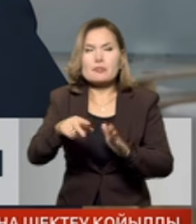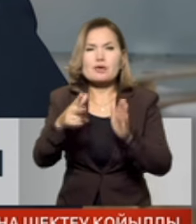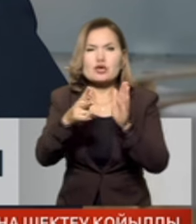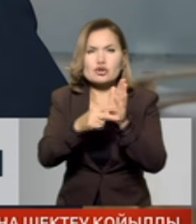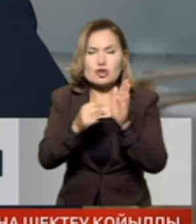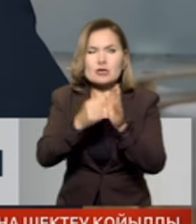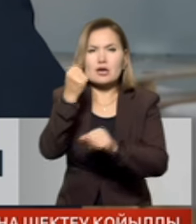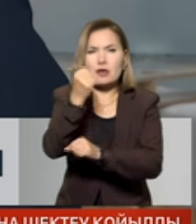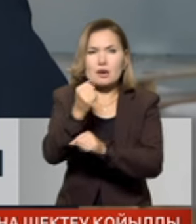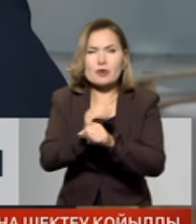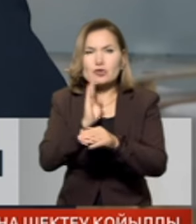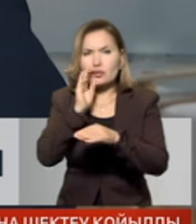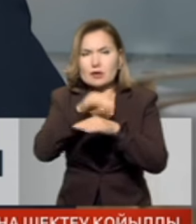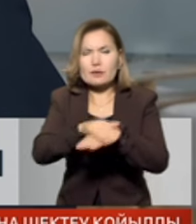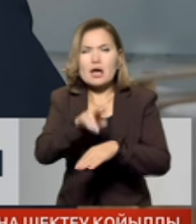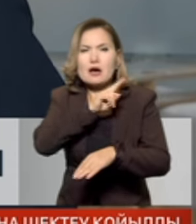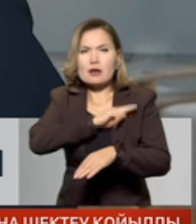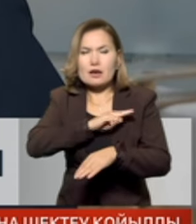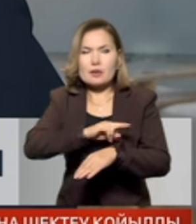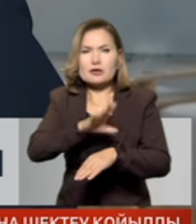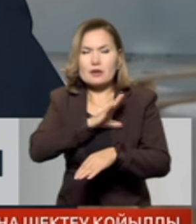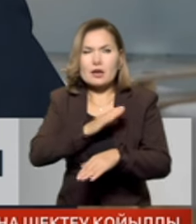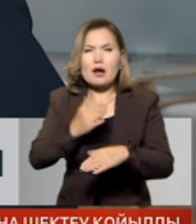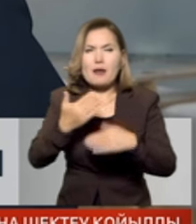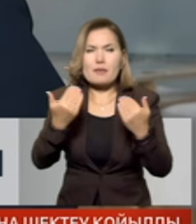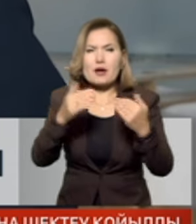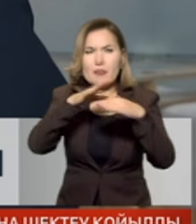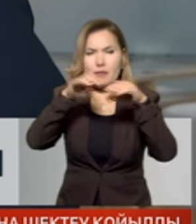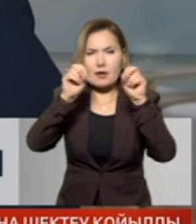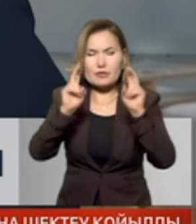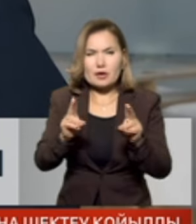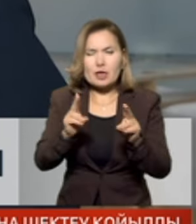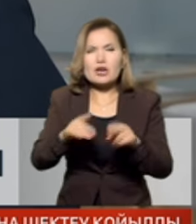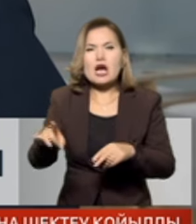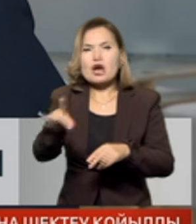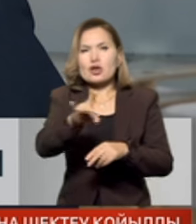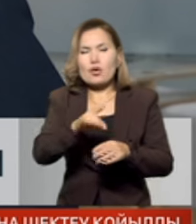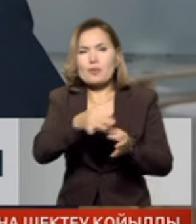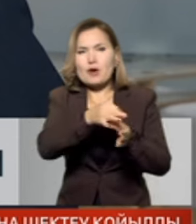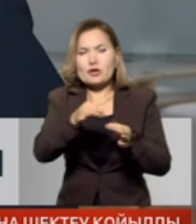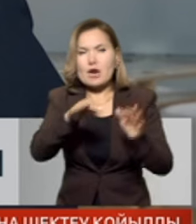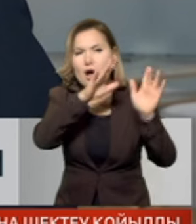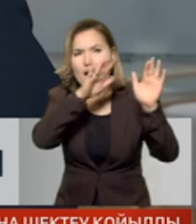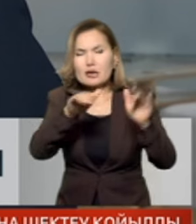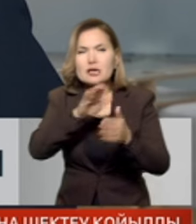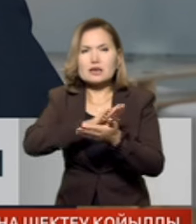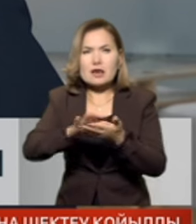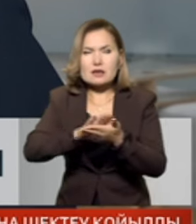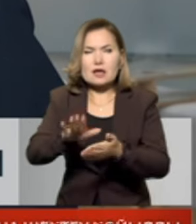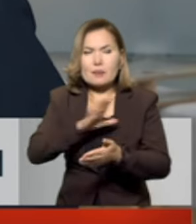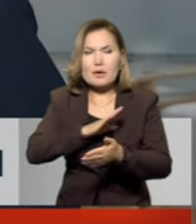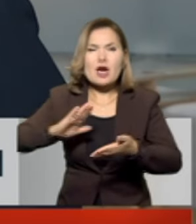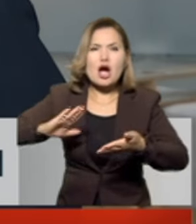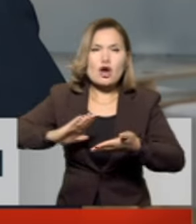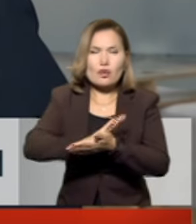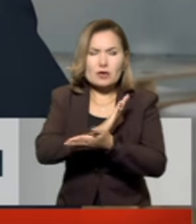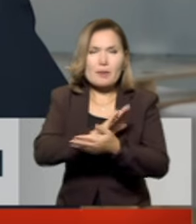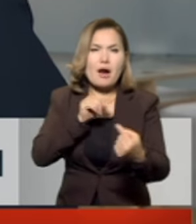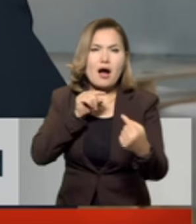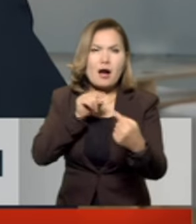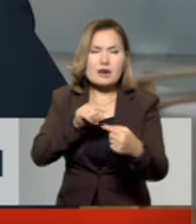маман жұмылдырылды. Яғни мамандар қазіргі таңда республикалық жолдарды қардан тазалап, және де мына көктайғаққа